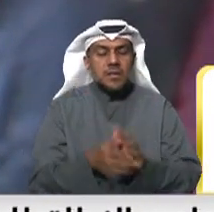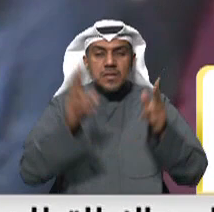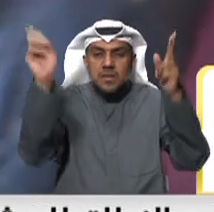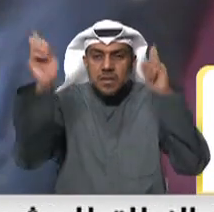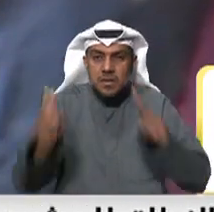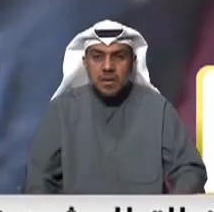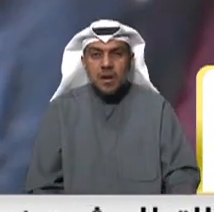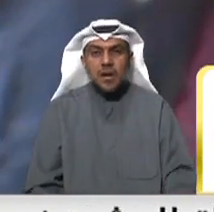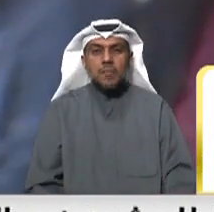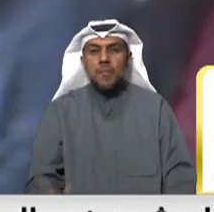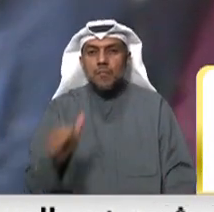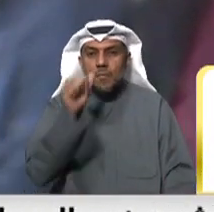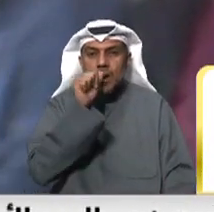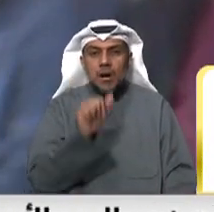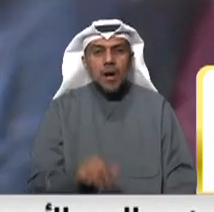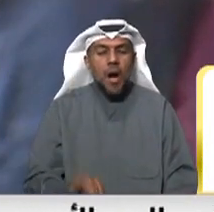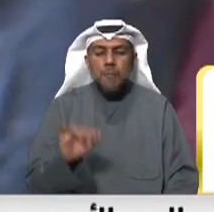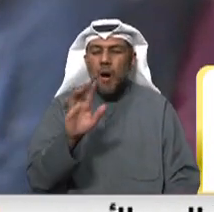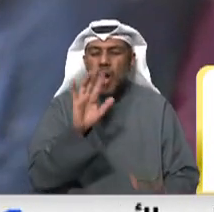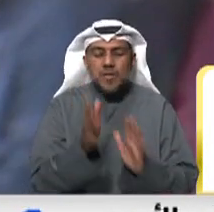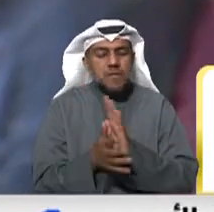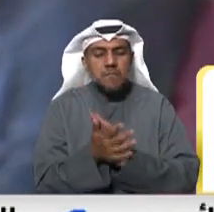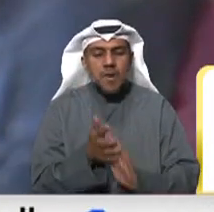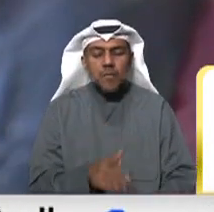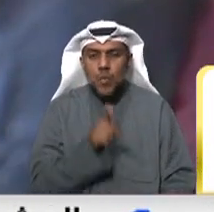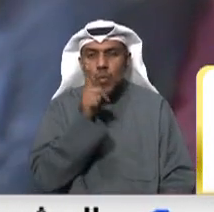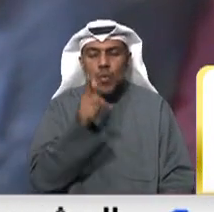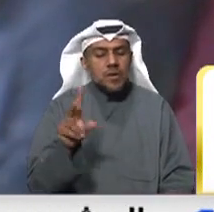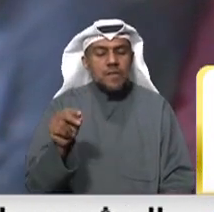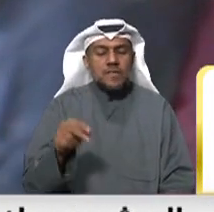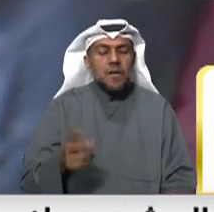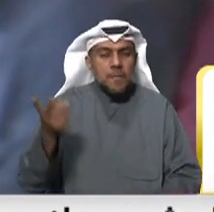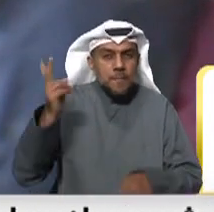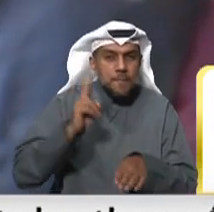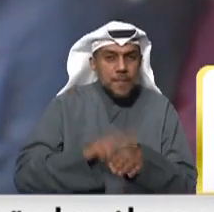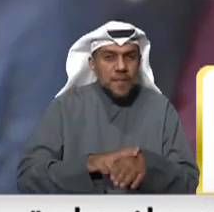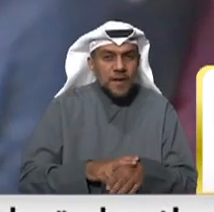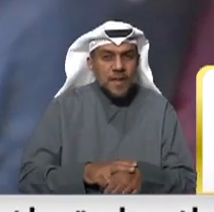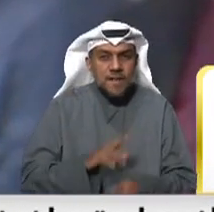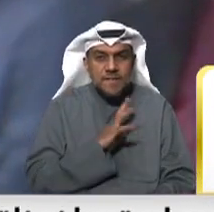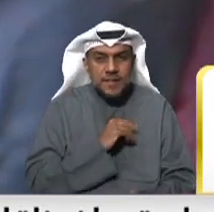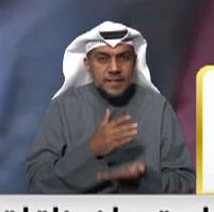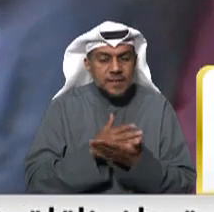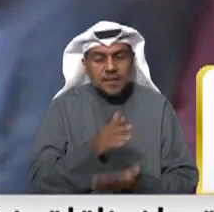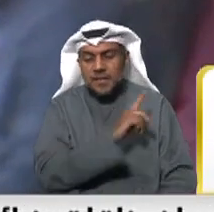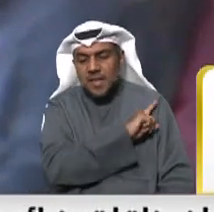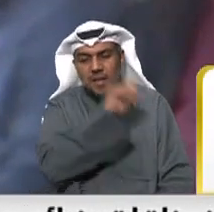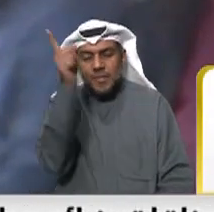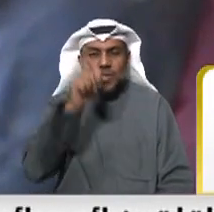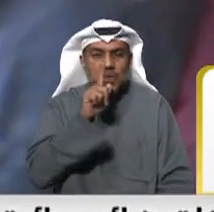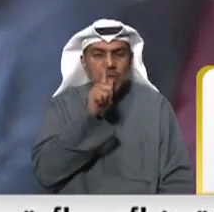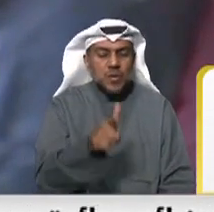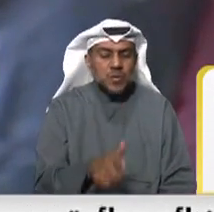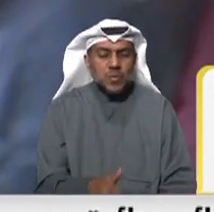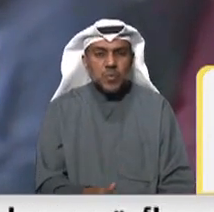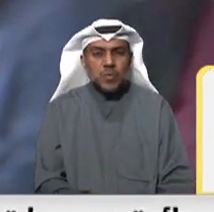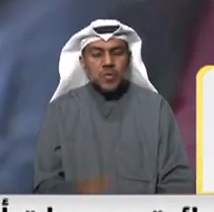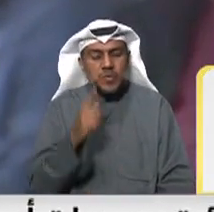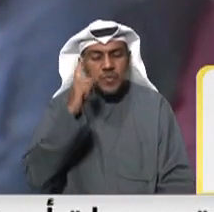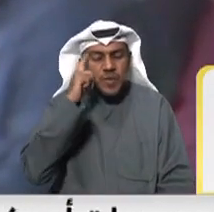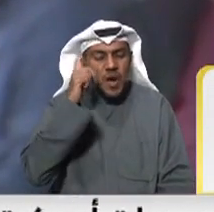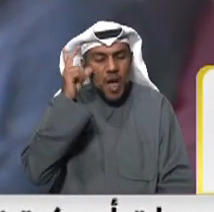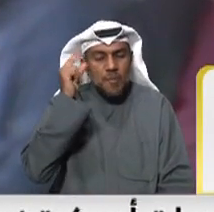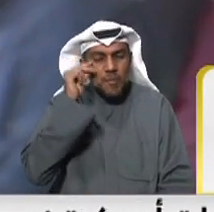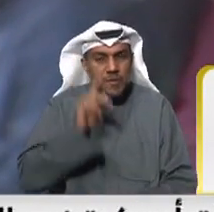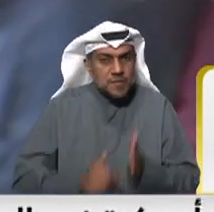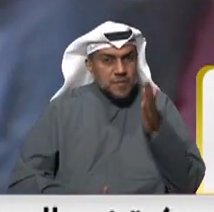يقول لن تعودوا للعمل الاقتصادي، لن يعود الاقتصاد الوطني الفلسطيني برؤيته التي كان يسعى إلى